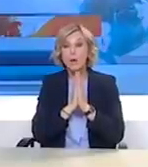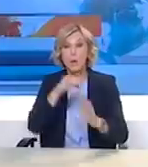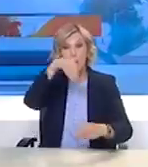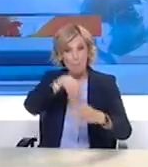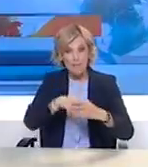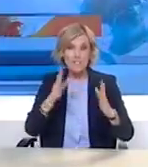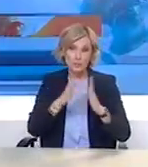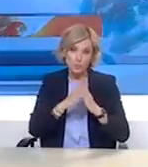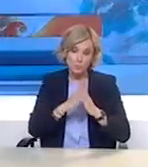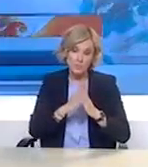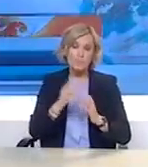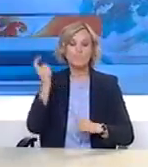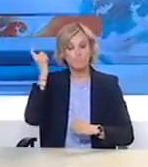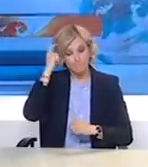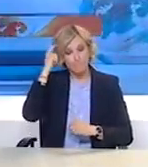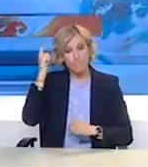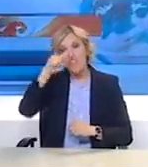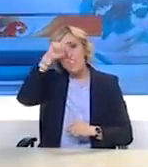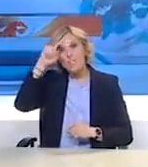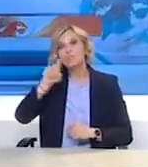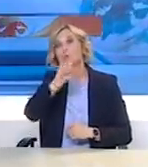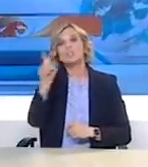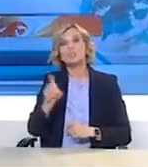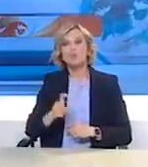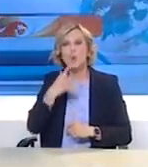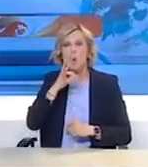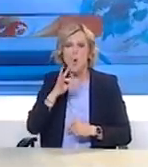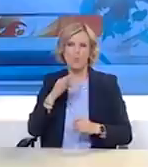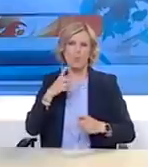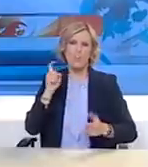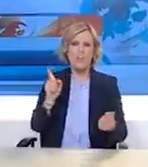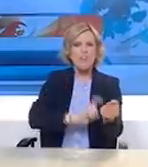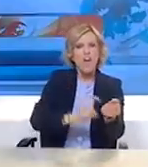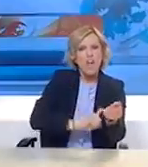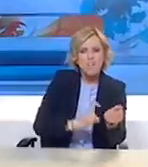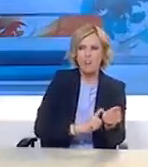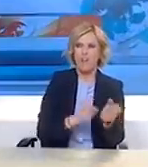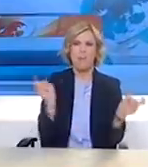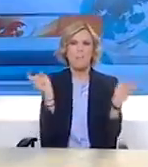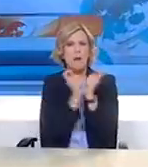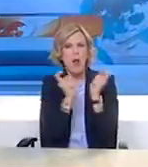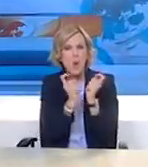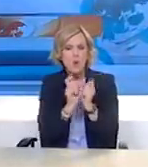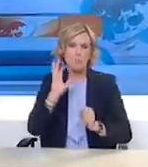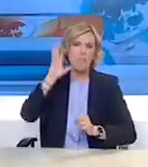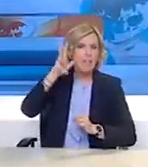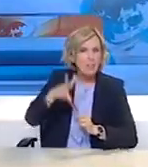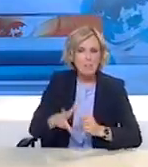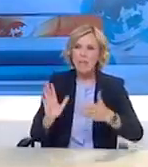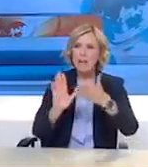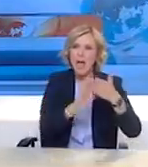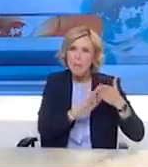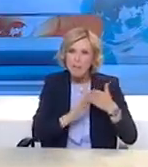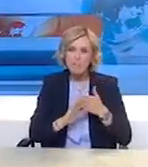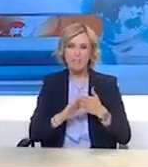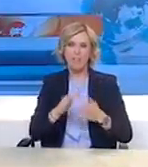σπιτικά όλου του κόσμου, που απίφθινε με δήλωσή του για την ενδοοικογενειακή βία στην εποχή του κορονοϊού ο Γενικός Γραμματέας του Οργανισμού Ηνωμένων